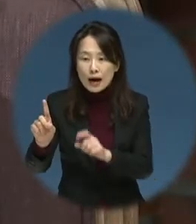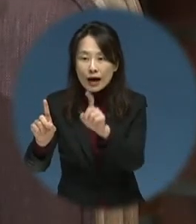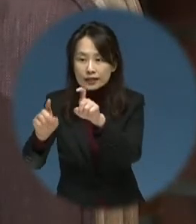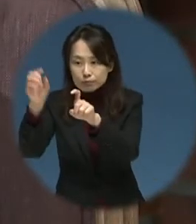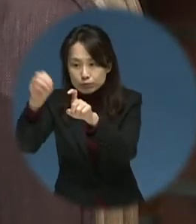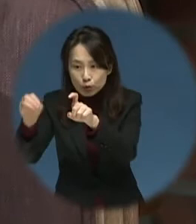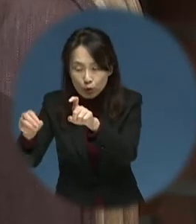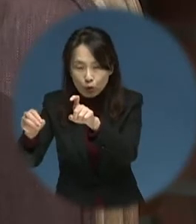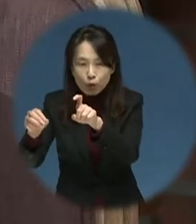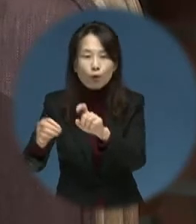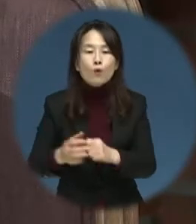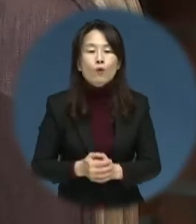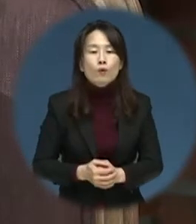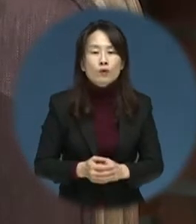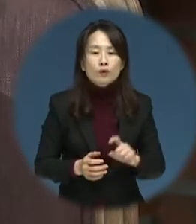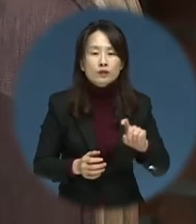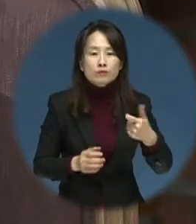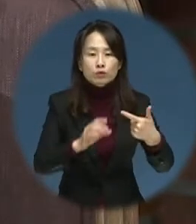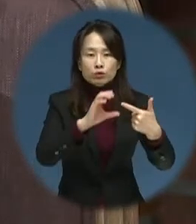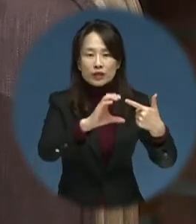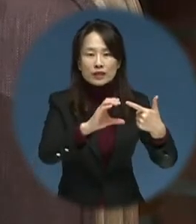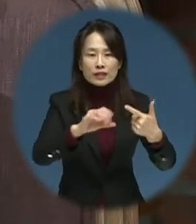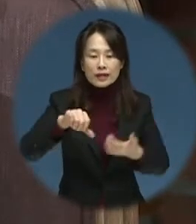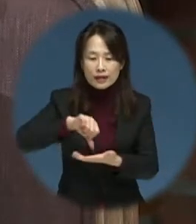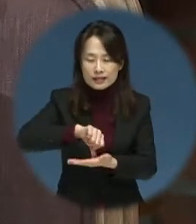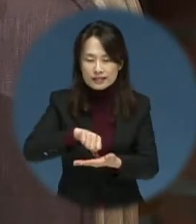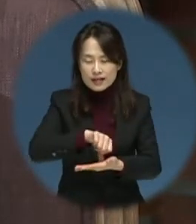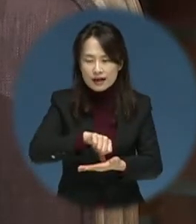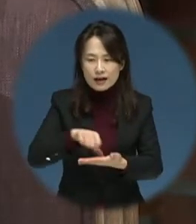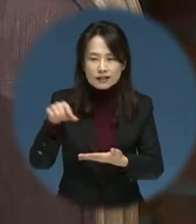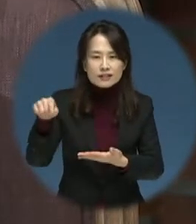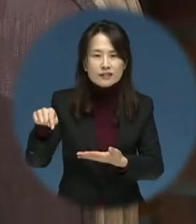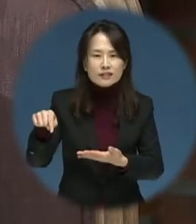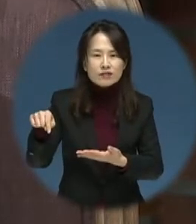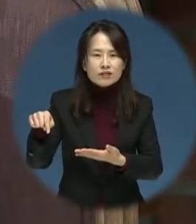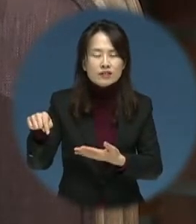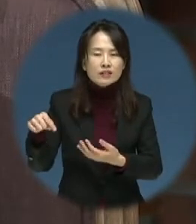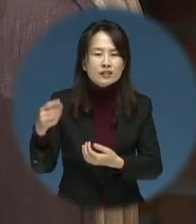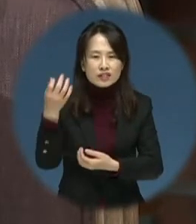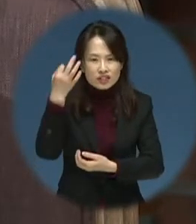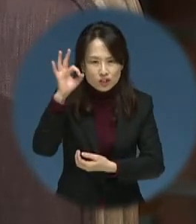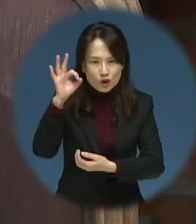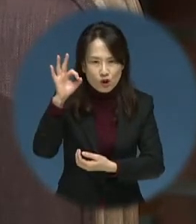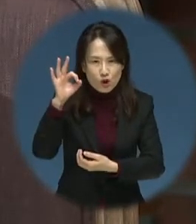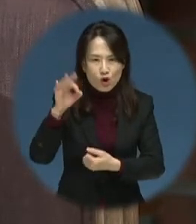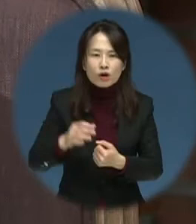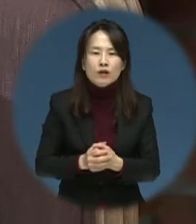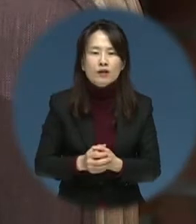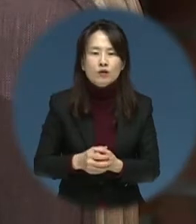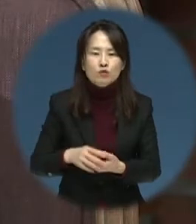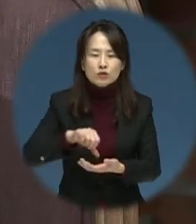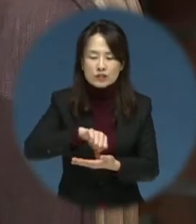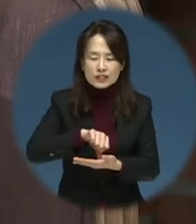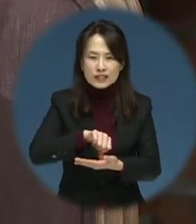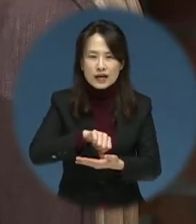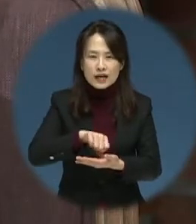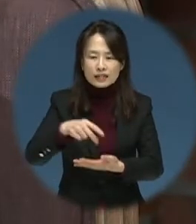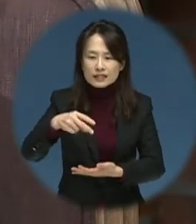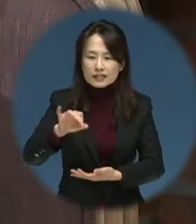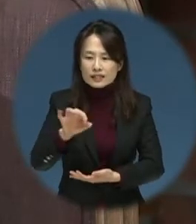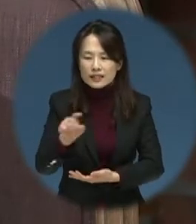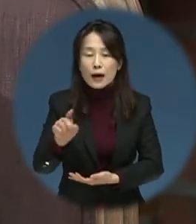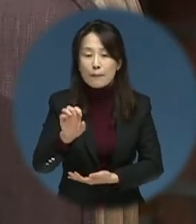되고요. 나중에 16세기 이란이 시아파를 국교로 받아들이면서 지금 이제 이란이 시아파의 종주국이 됐고